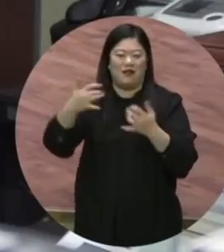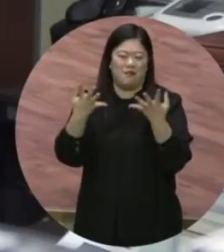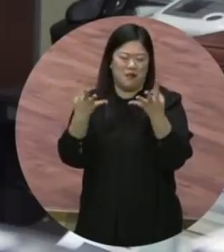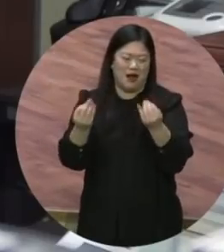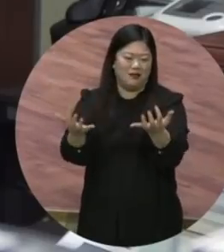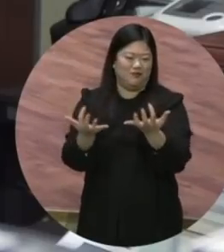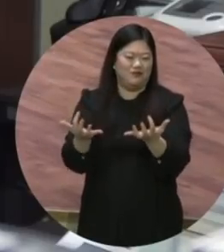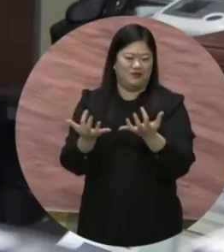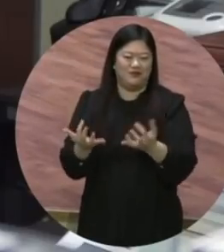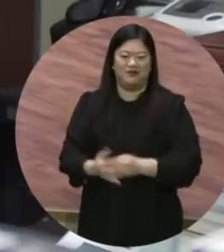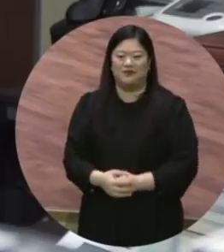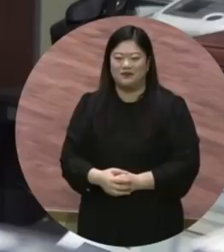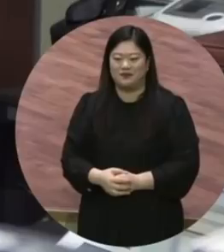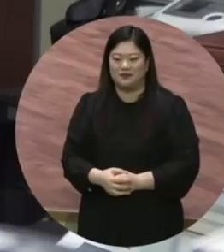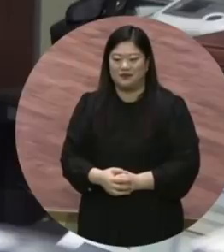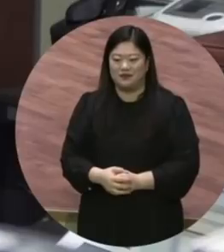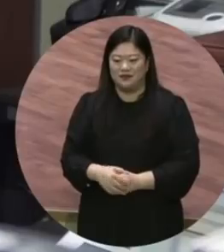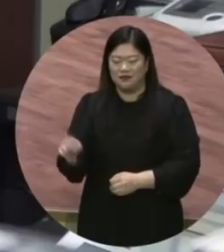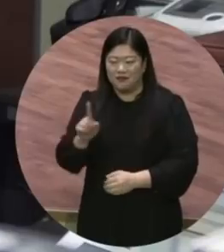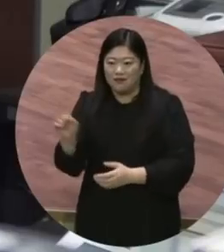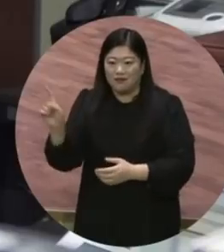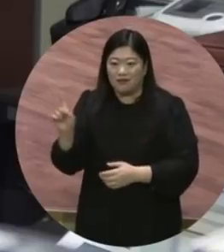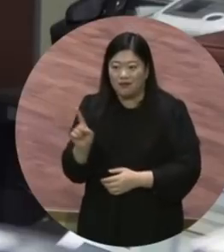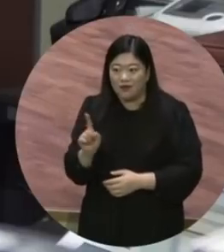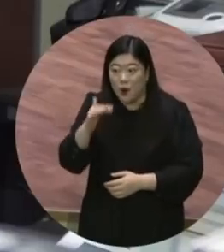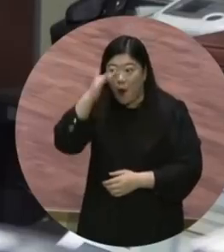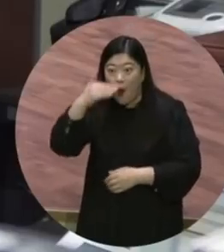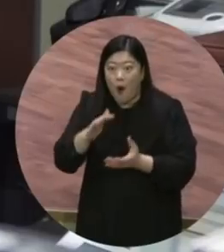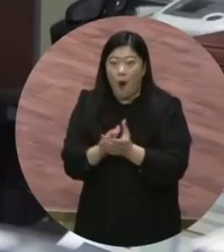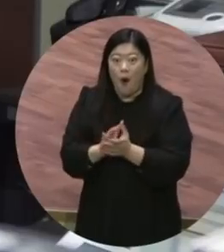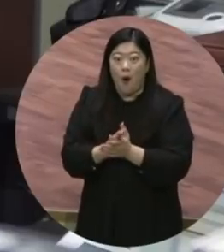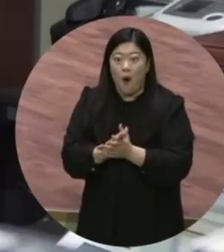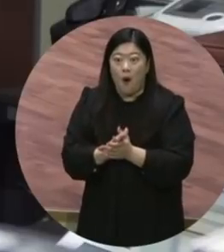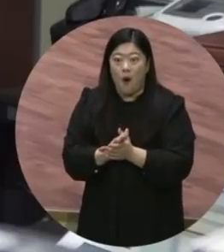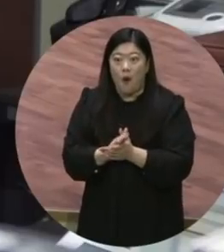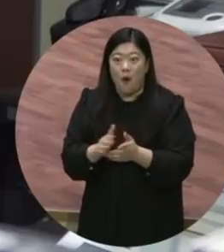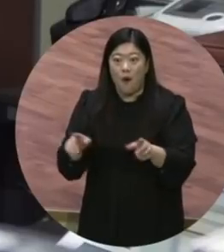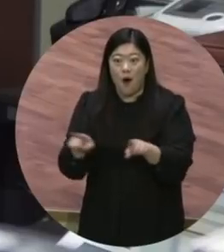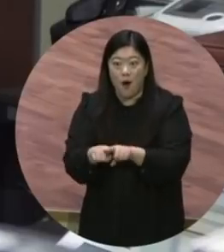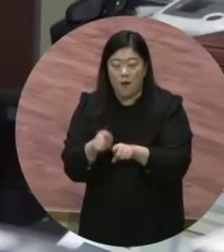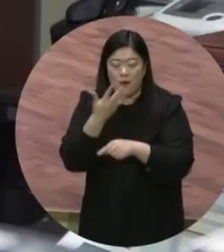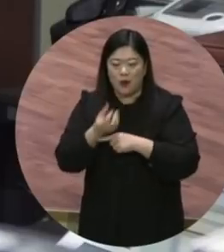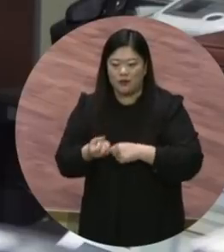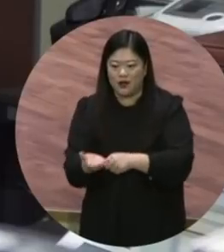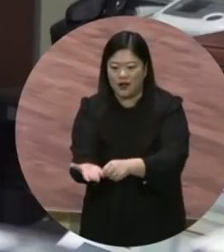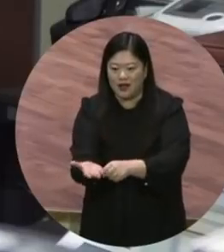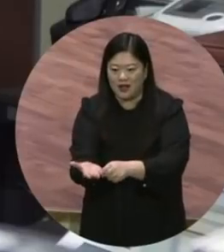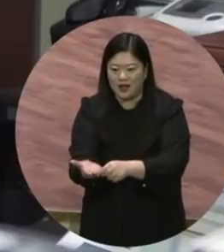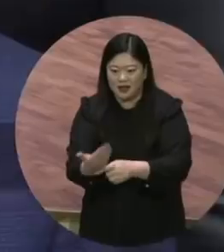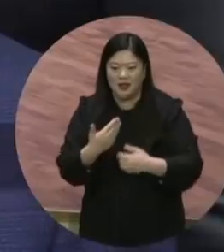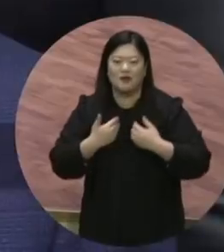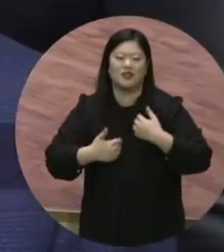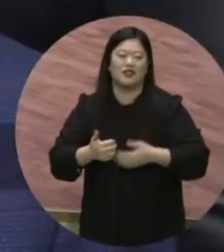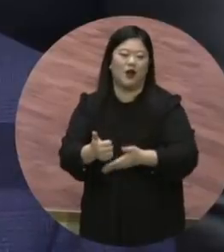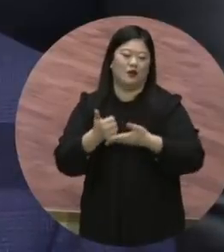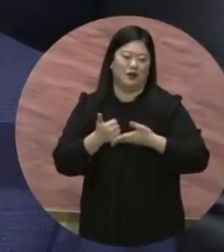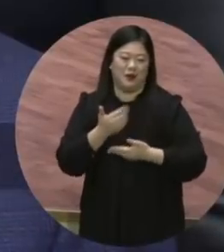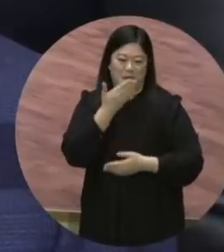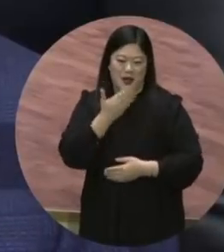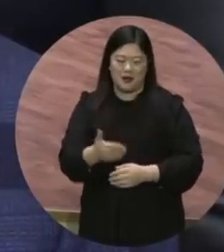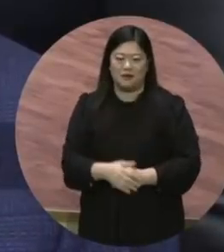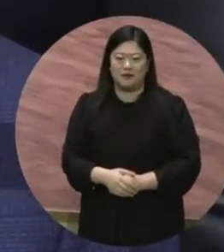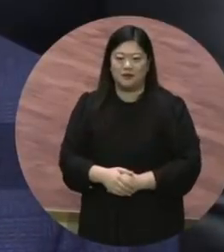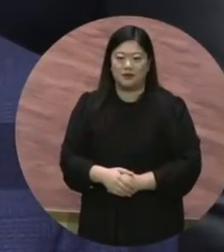기회에 이제 초청해서 교회도 알리고 전도도 되어지는 그런 기회를 삼기를 바랍니다.